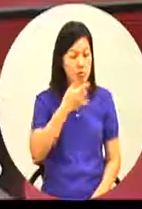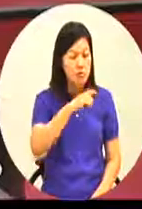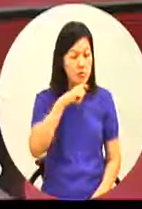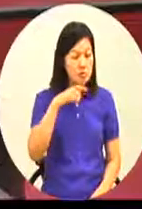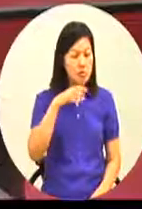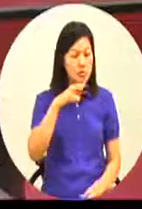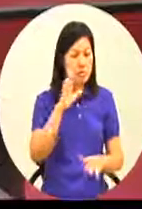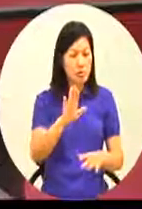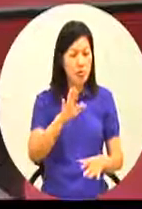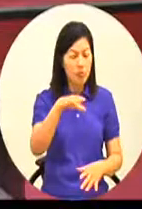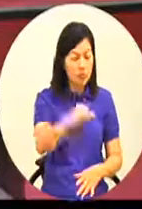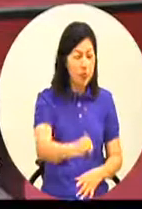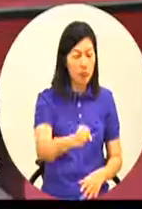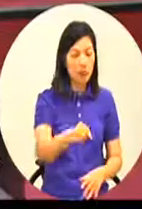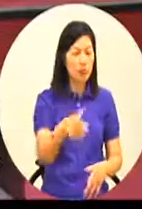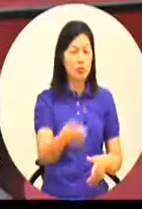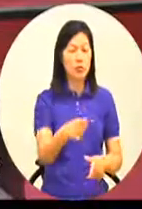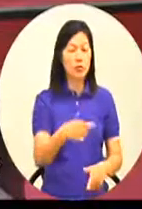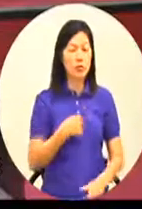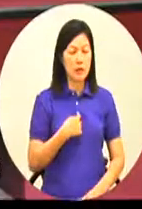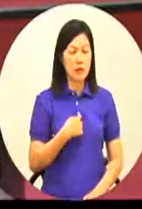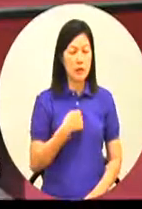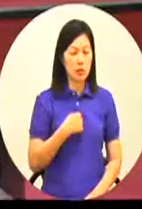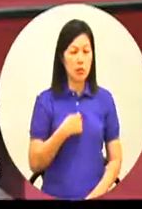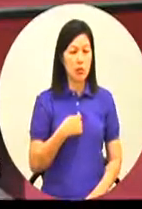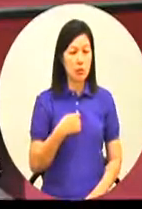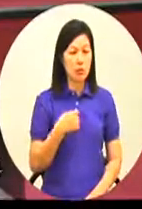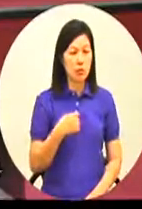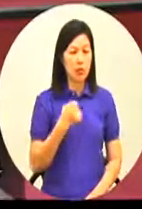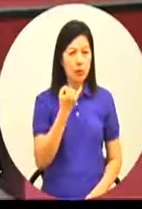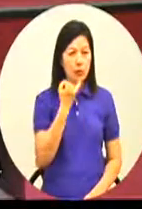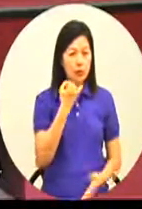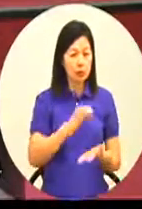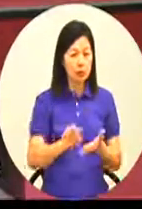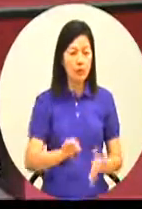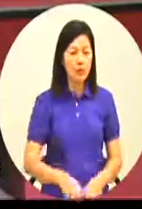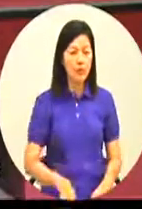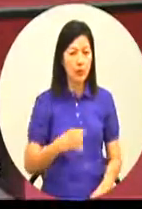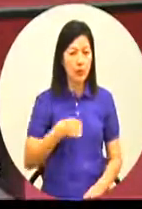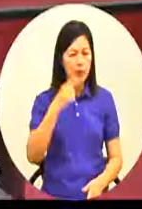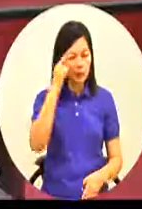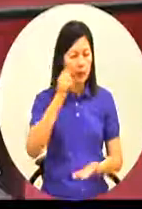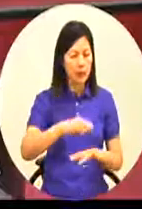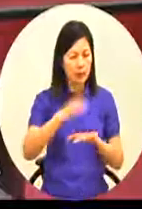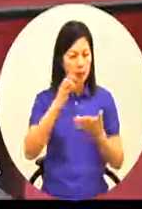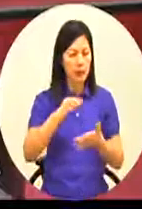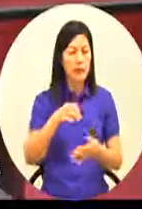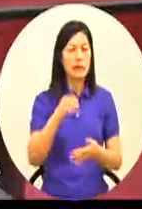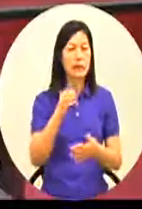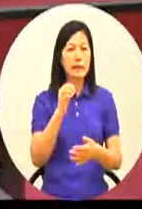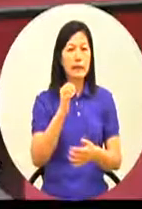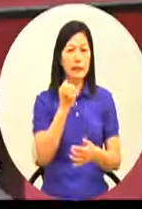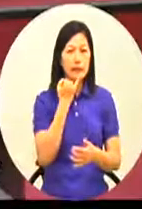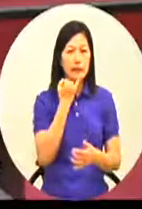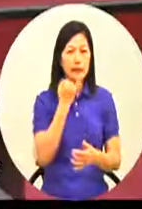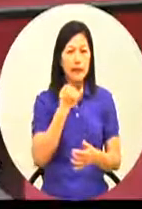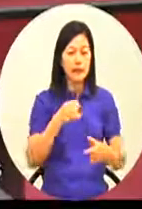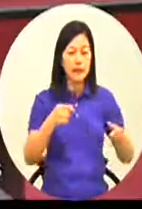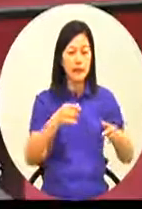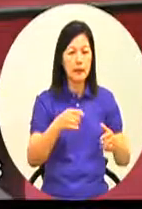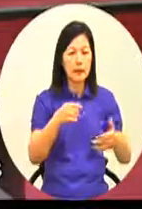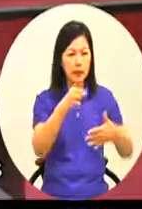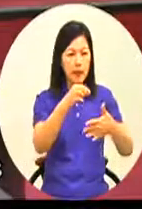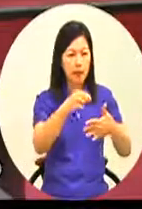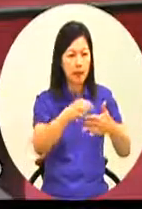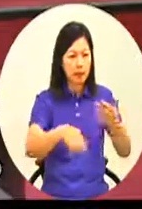有，但是我还是会建议啦，就是说能够辟建，就是说能够有一个规划